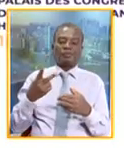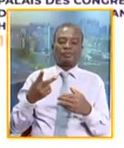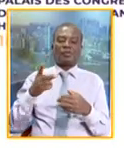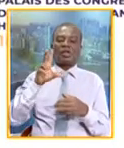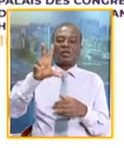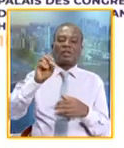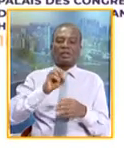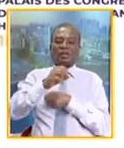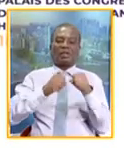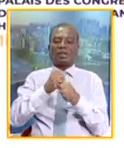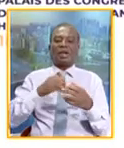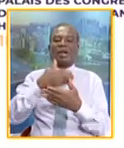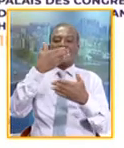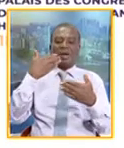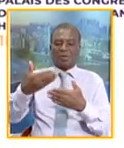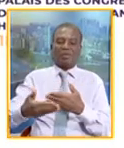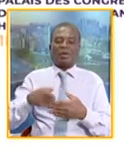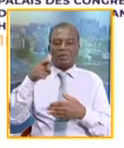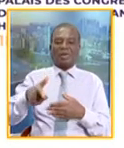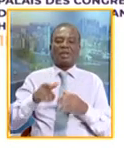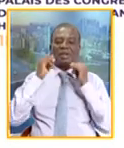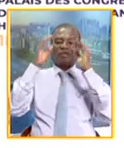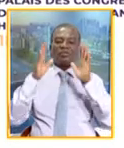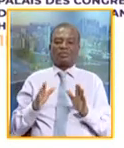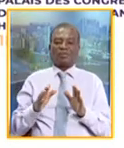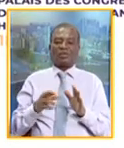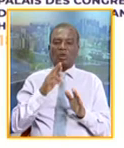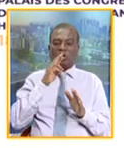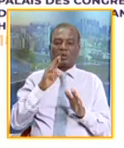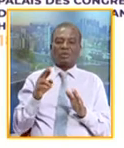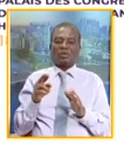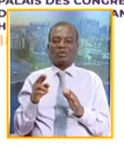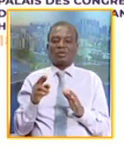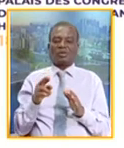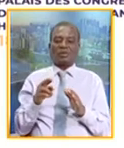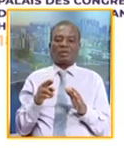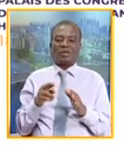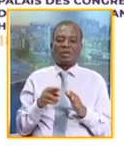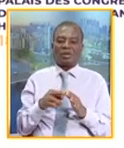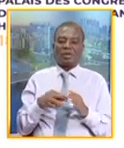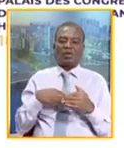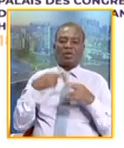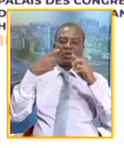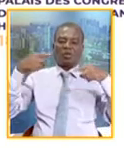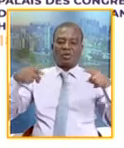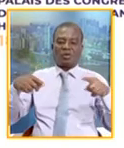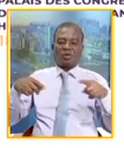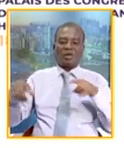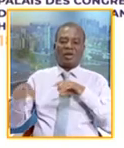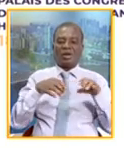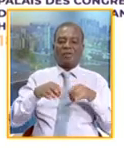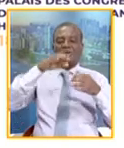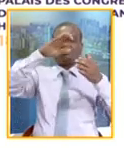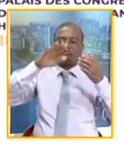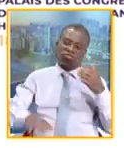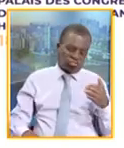30 ans après lui, les Ivoiriens, sans rentrer dans les détails, ont réussi à le faire chuter au niveau où il